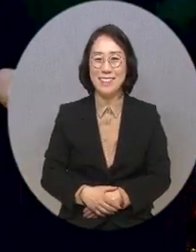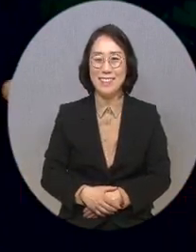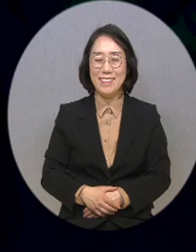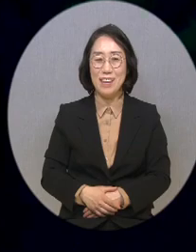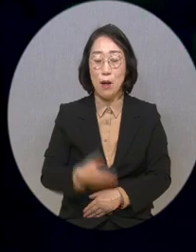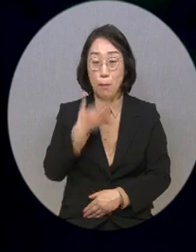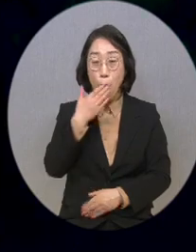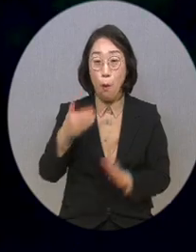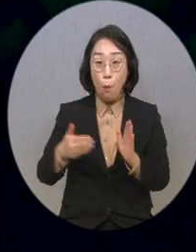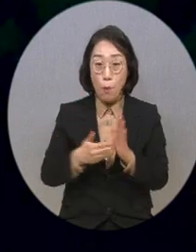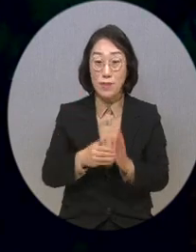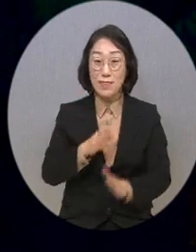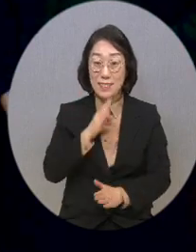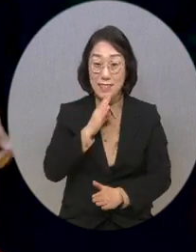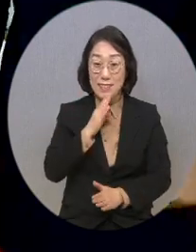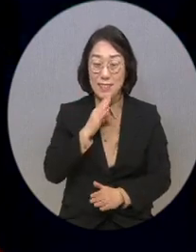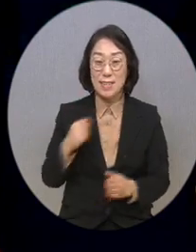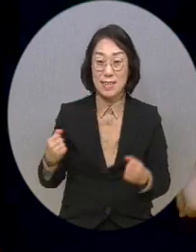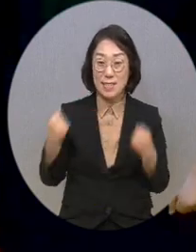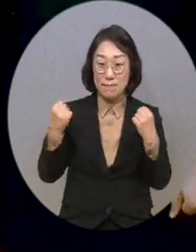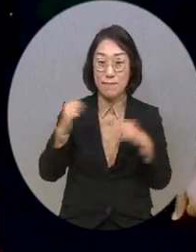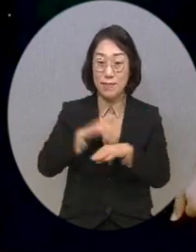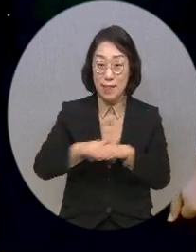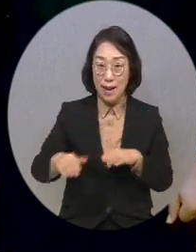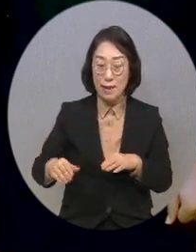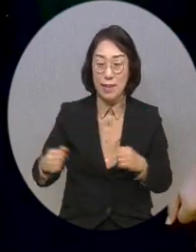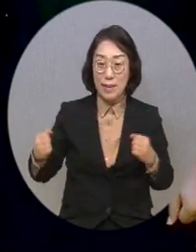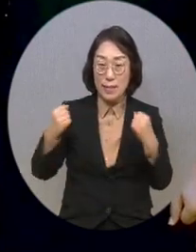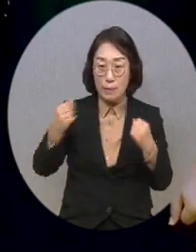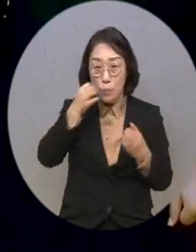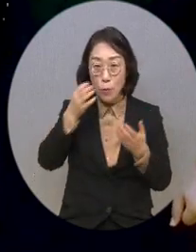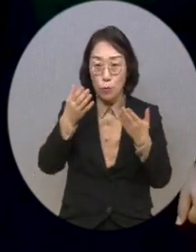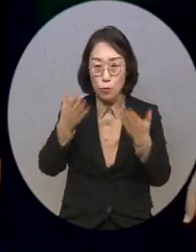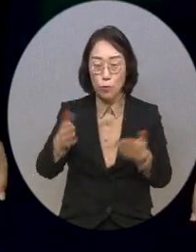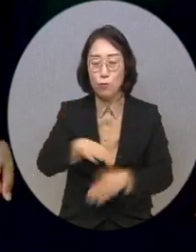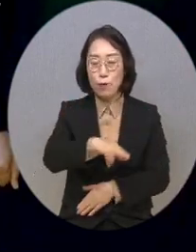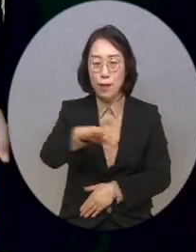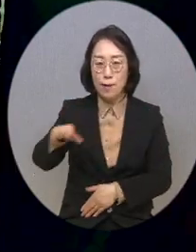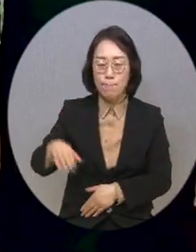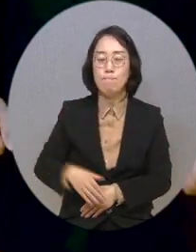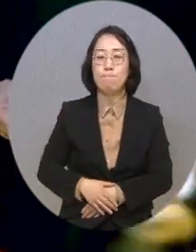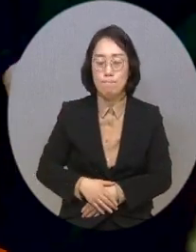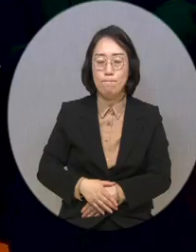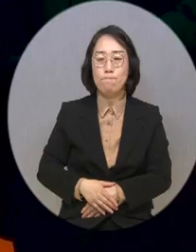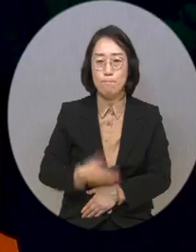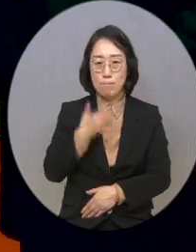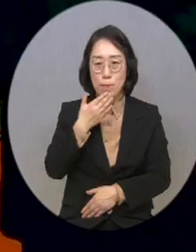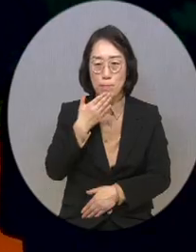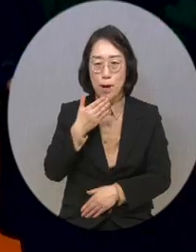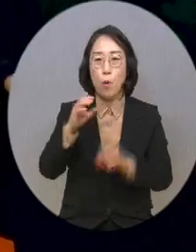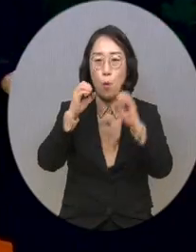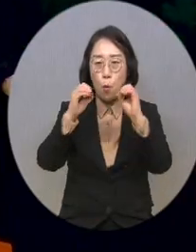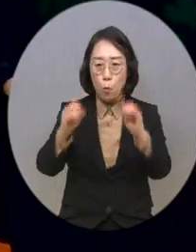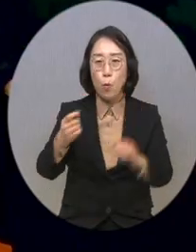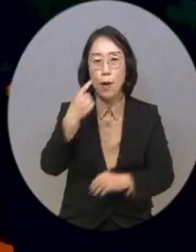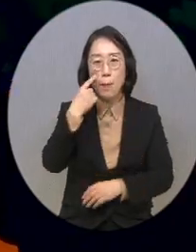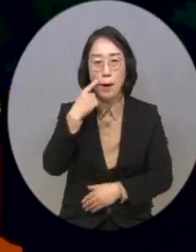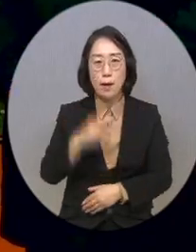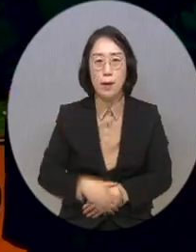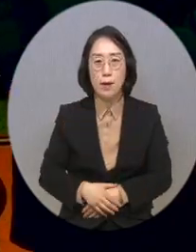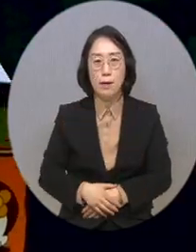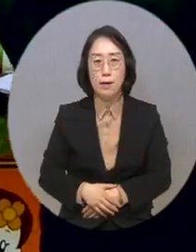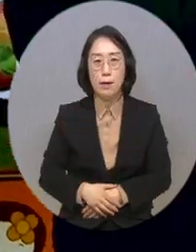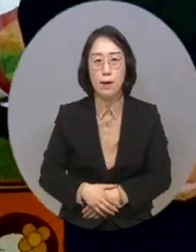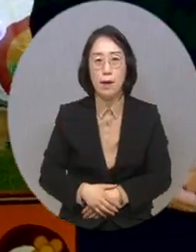밥 먹고 우리 계장님이 얼마나 힘을 쓸 수 있는지 밥심을 한번 보여주시면 우리가 널리 널리 남도장소에서 홍보하도록 하겠습니다. 밥심.